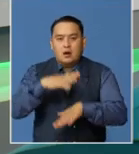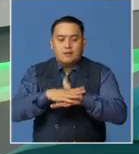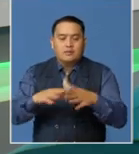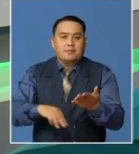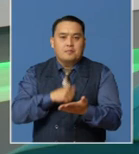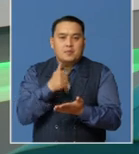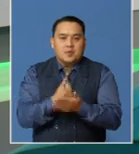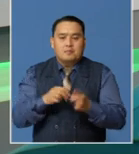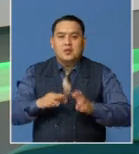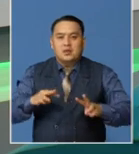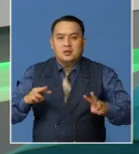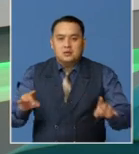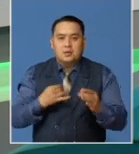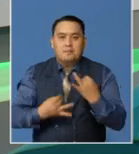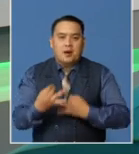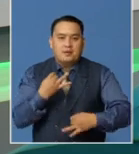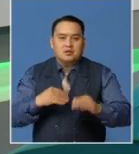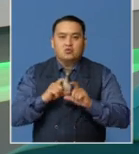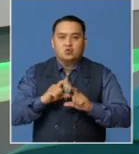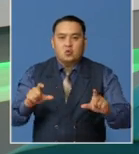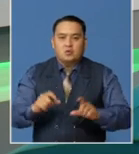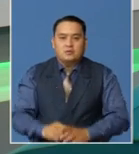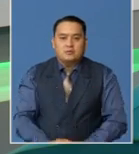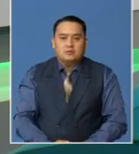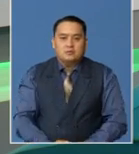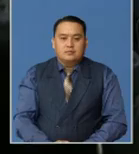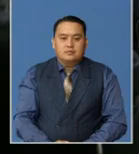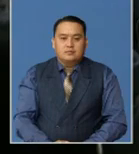осмотрел новые классы и побеседовал с педагогами